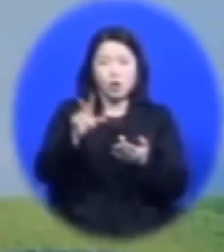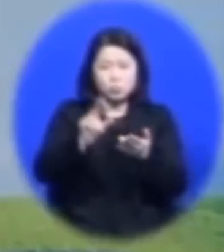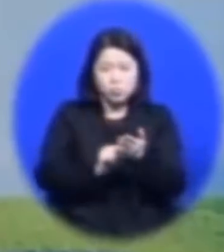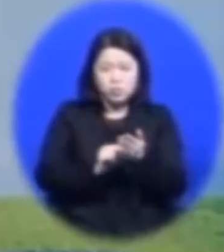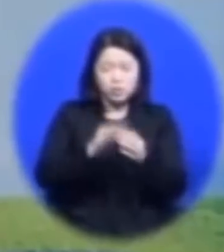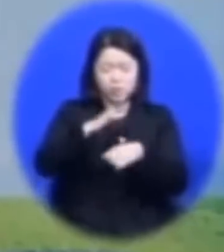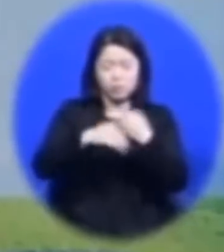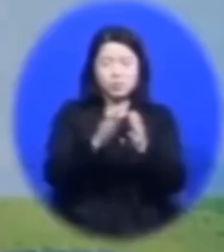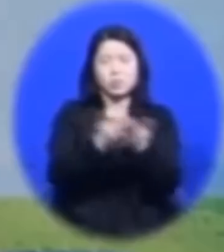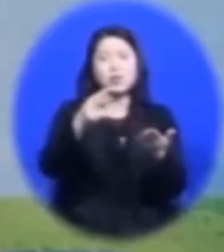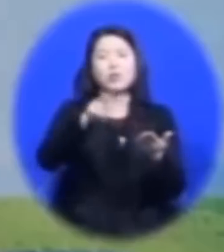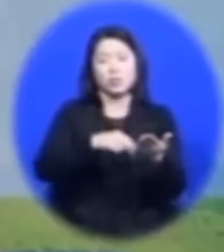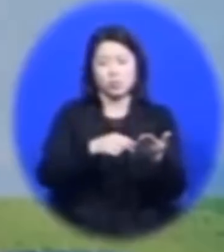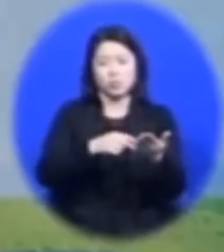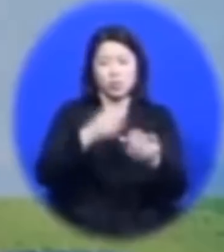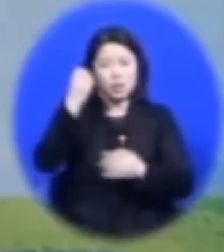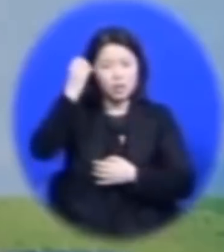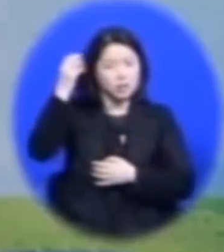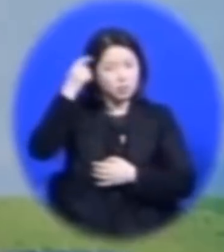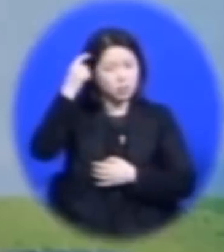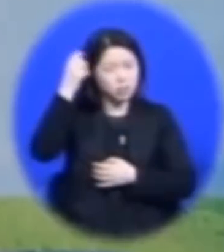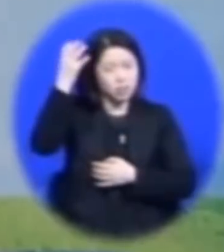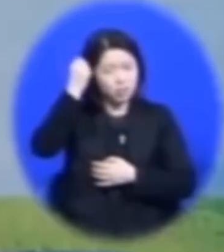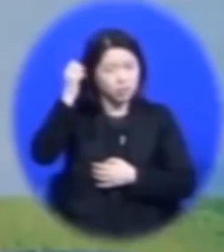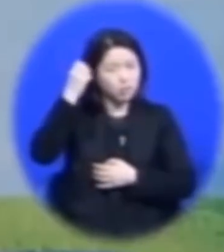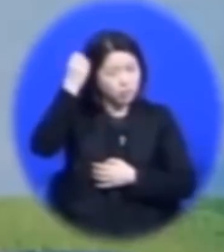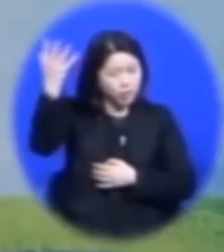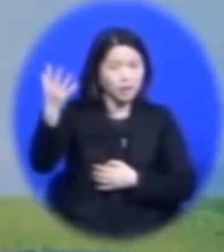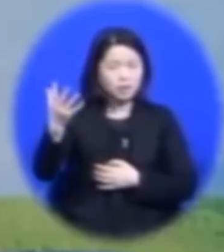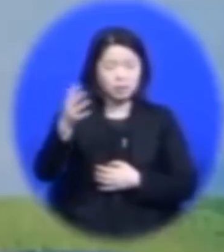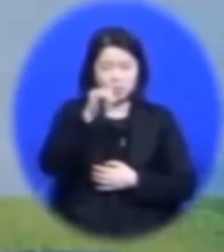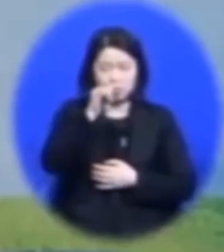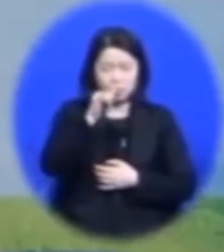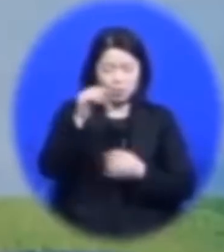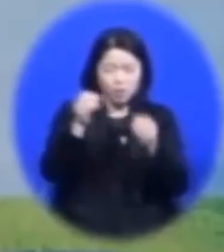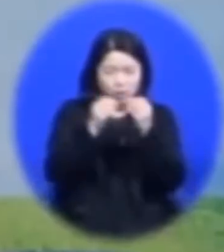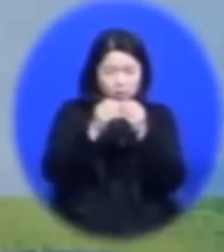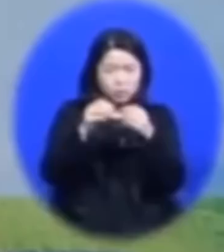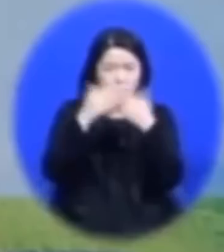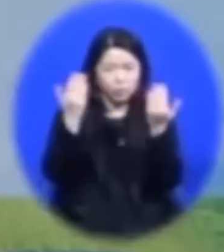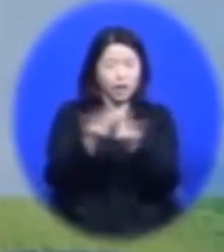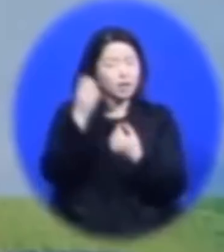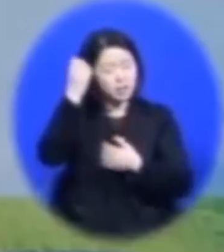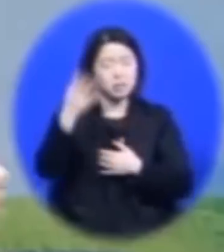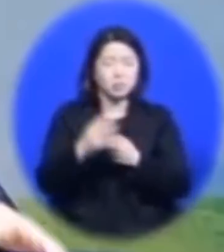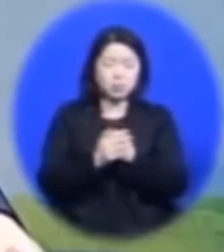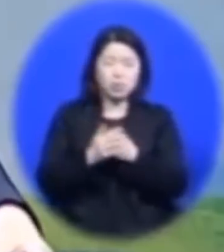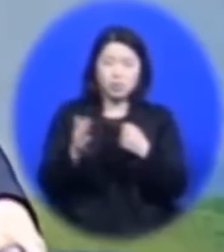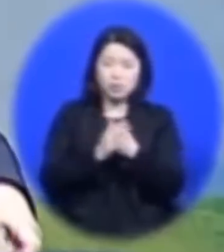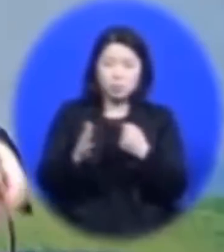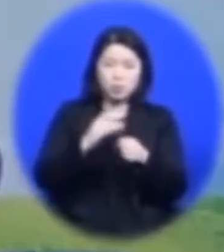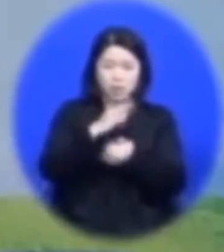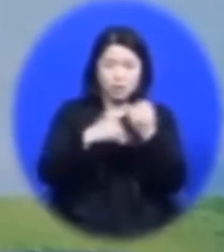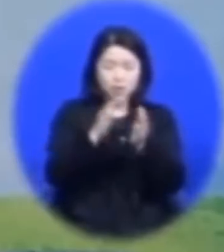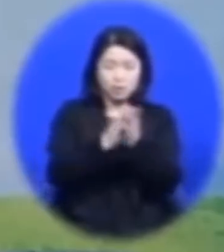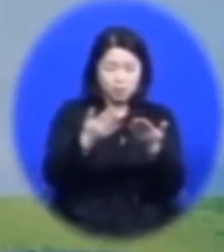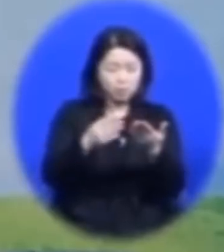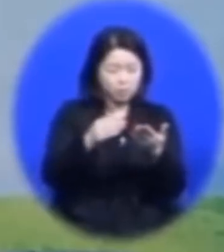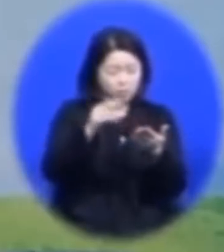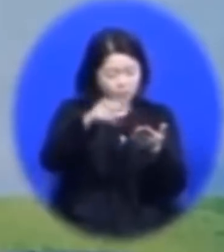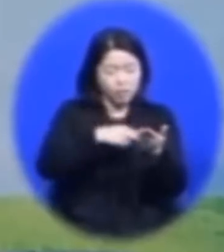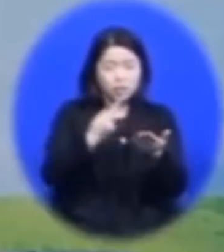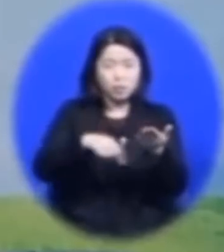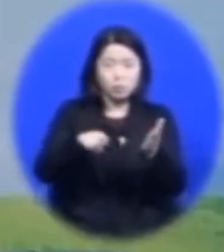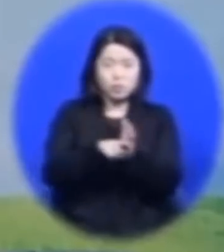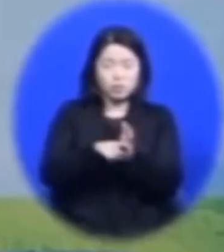거예요 기억력이 다 상실 됐기 때문에 글도 잊어버렸습니다 그래서 성경을 읽으려면 한글 사전